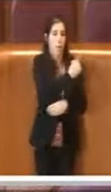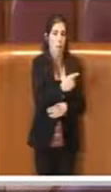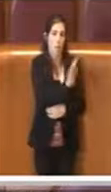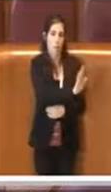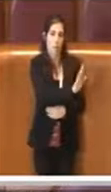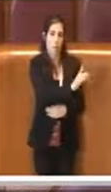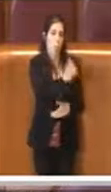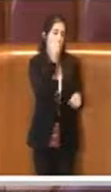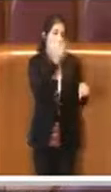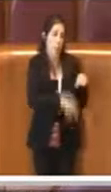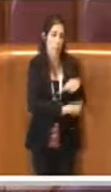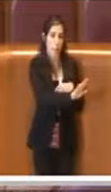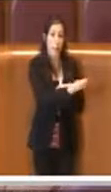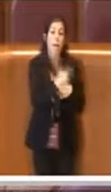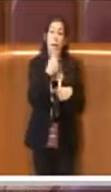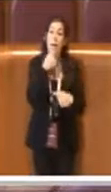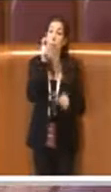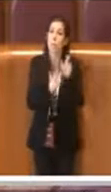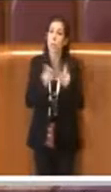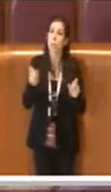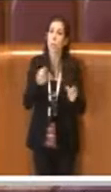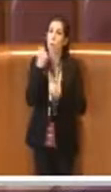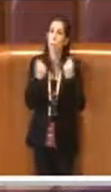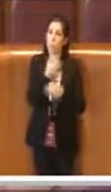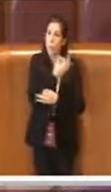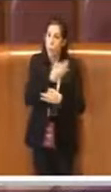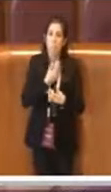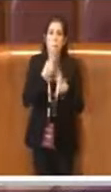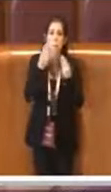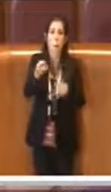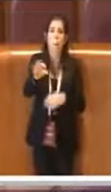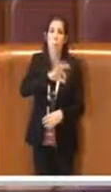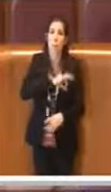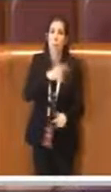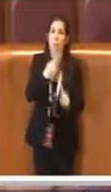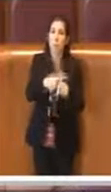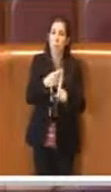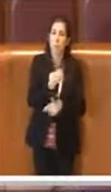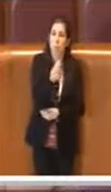buon padre di famiglia al figlio cerca di